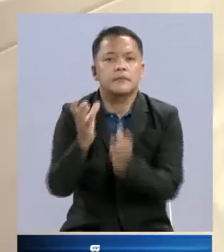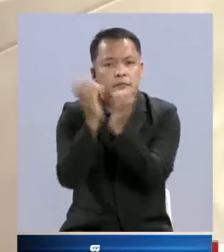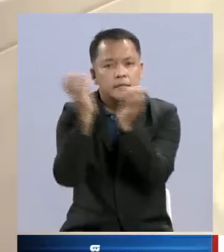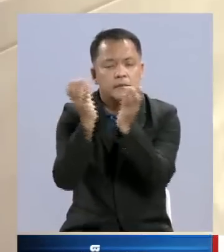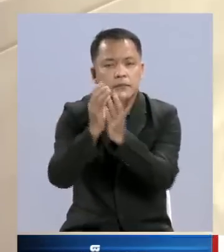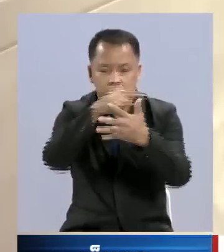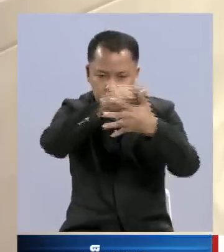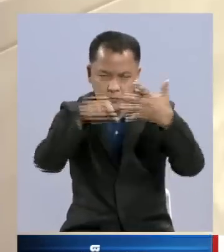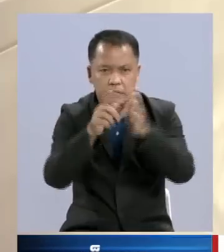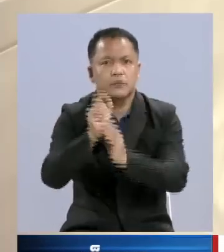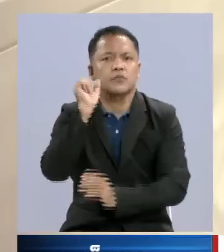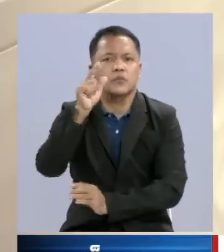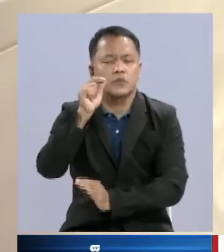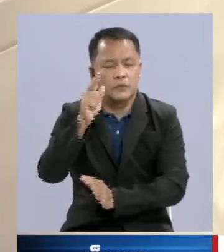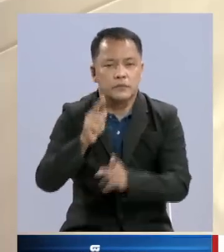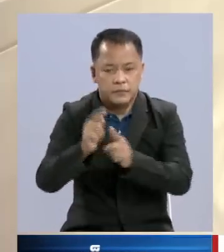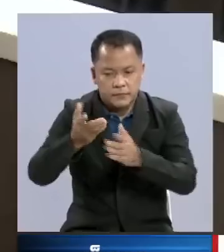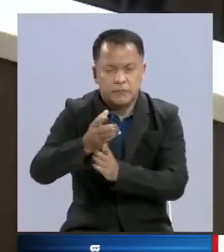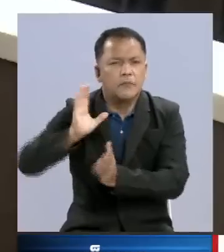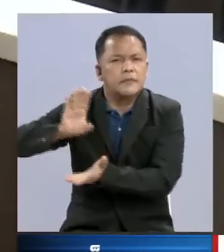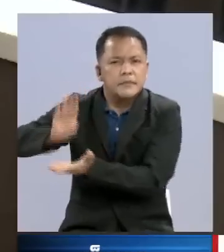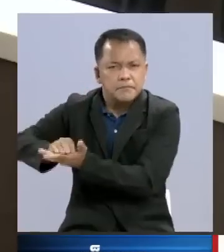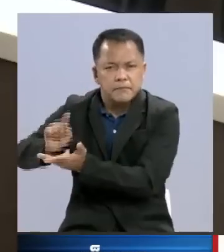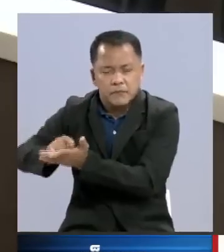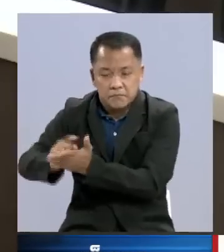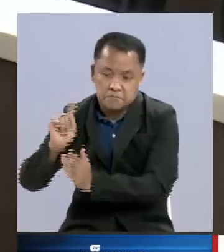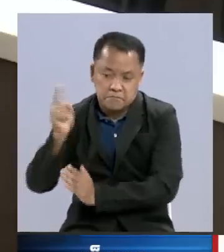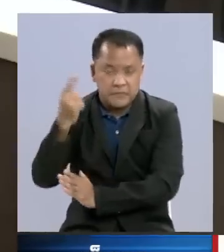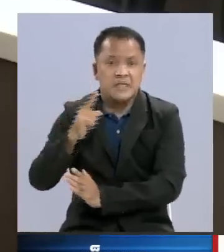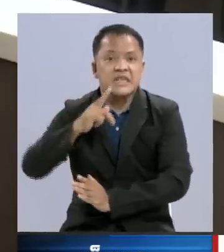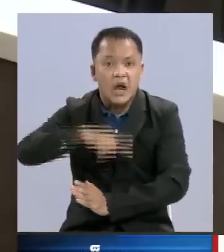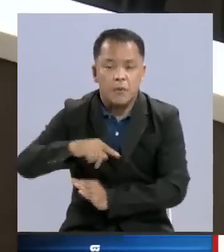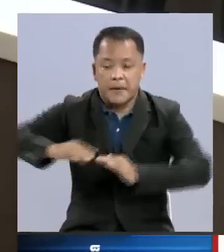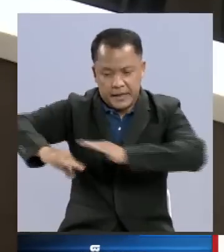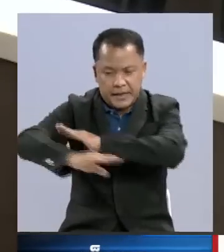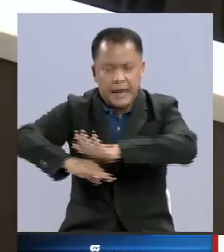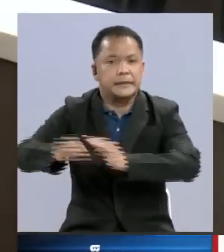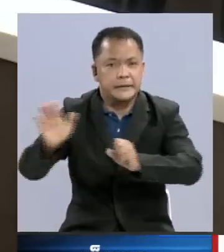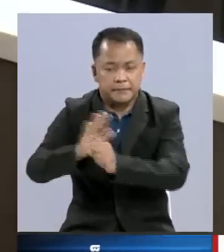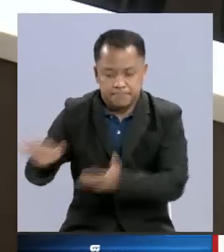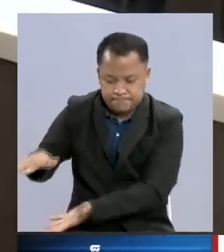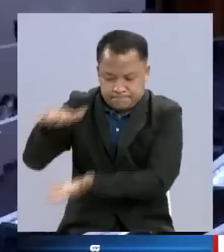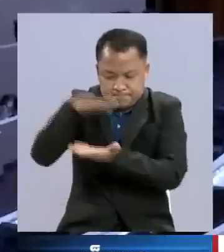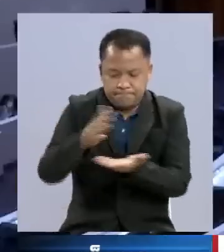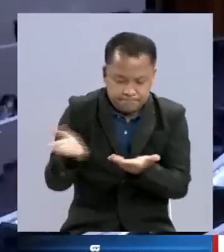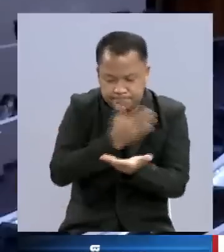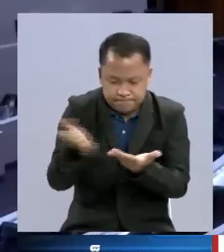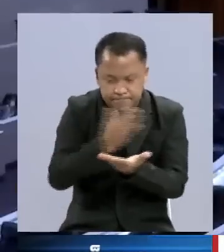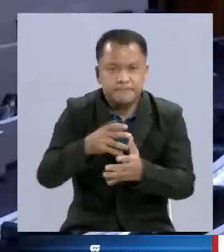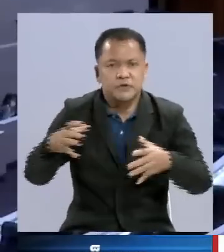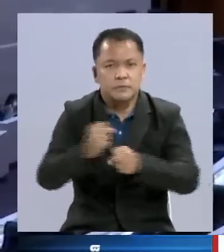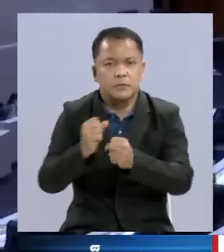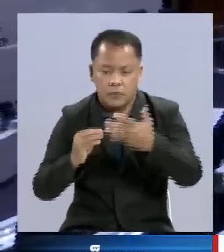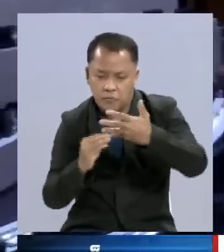เขาจะต้องเร่งสะสางคดีค้างเก่าคดีใหม่ที่มีพยานหลักฐานครบถ้วนและไม่ซับซ้อนด้วยการ